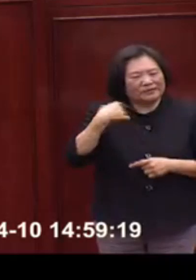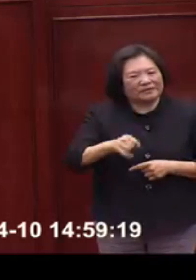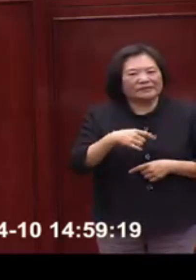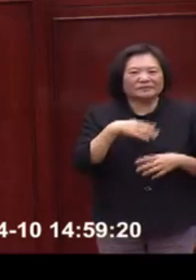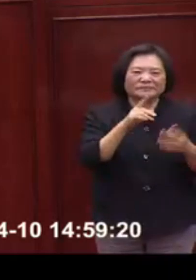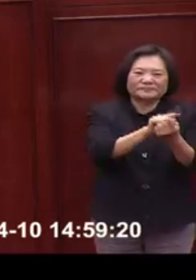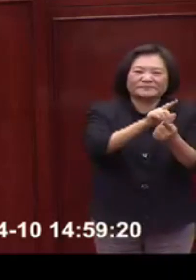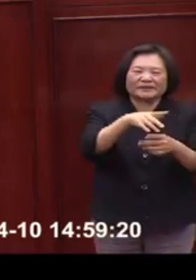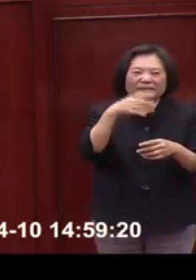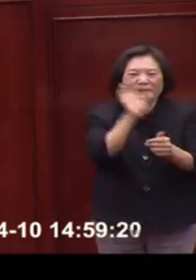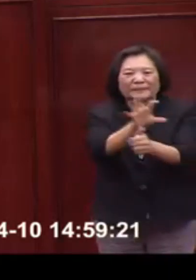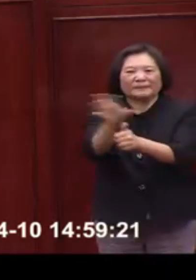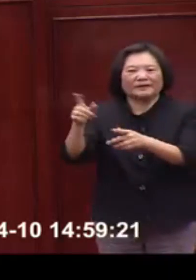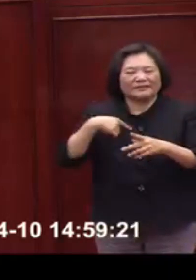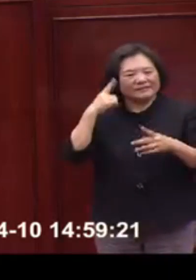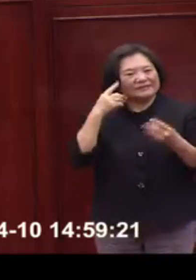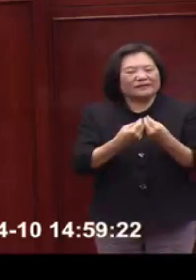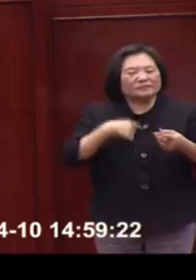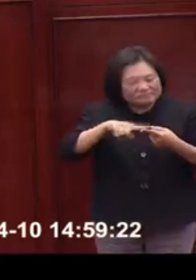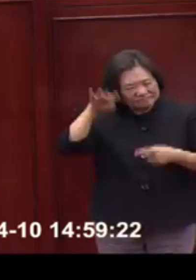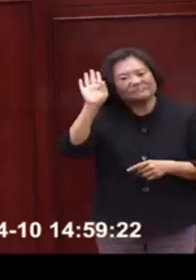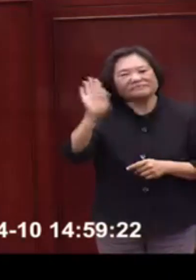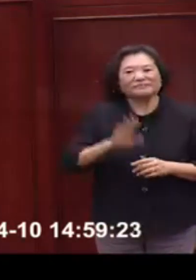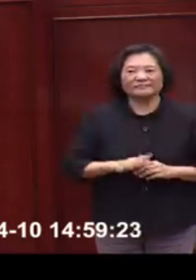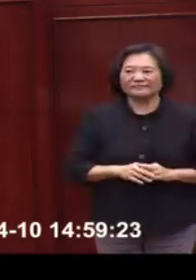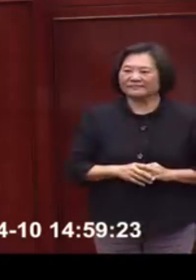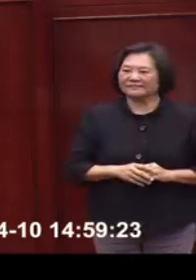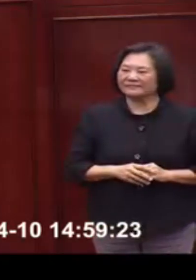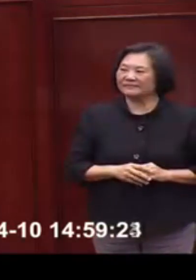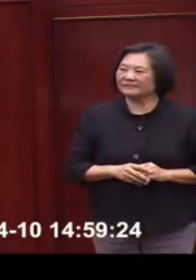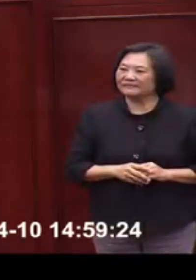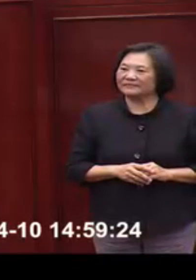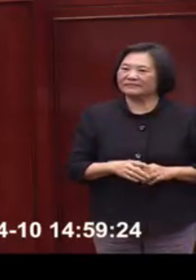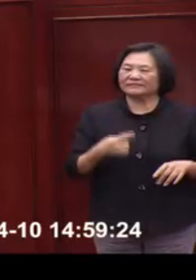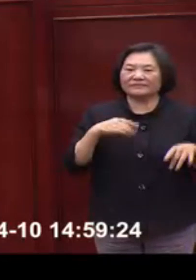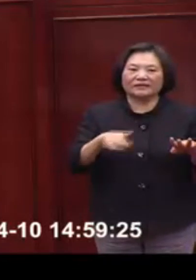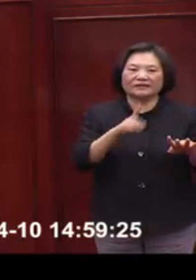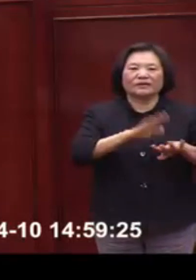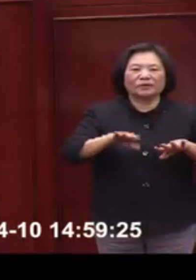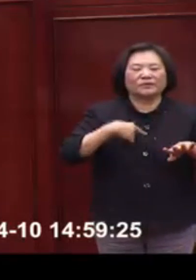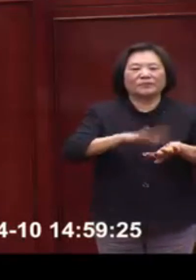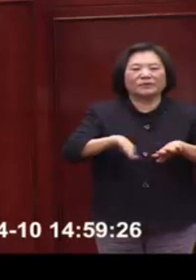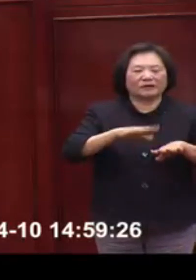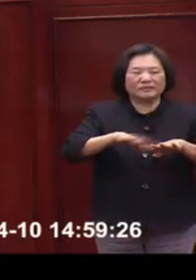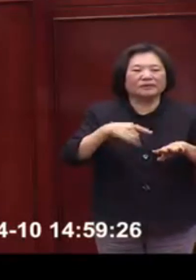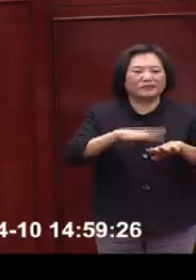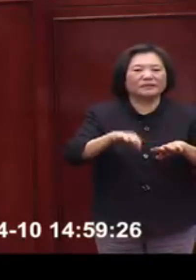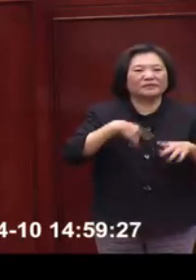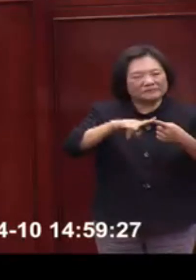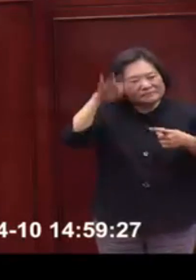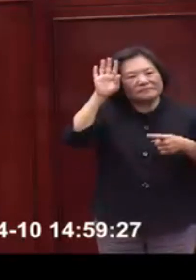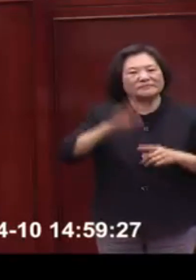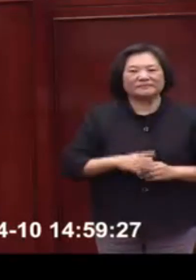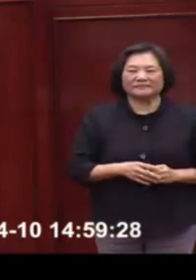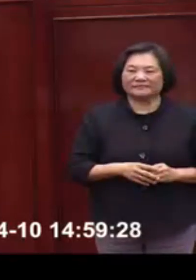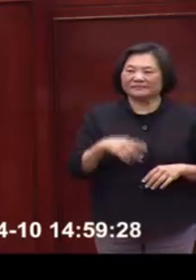员嘛被当事人心里不舒服，这都我们应该要道歉。所以这个对我个人的行为，我觉得是应该要表达道歉，这没问题。